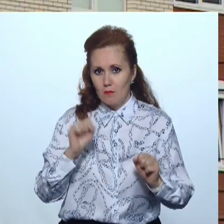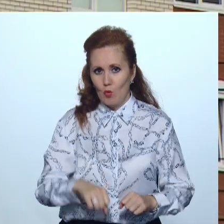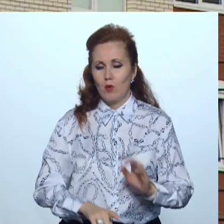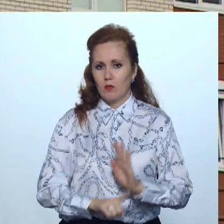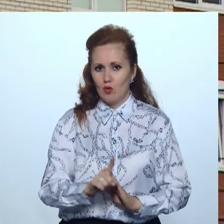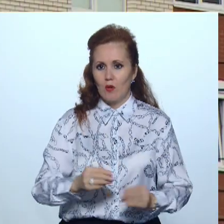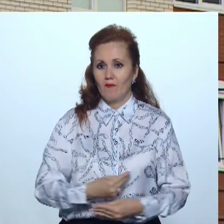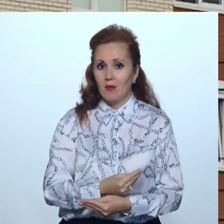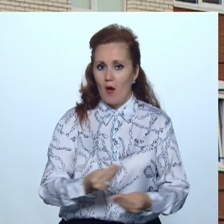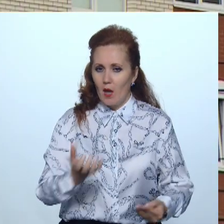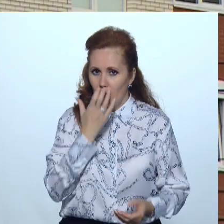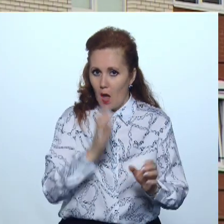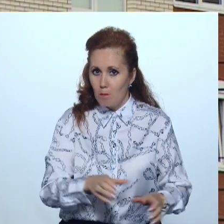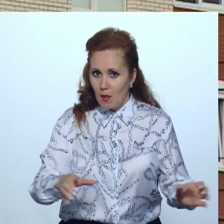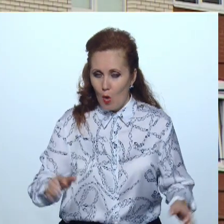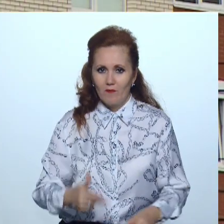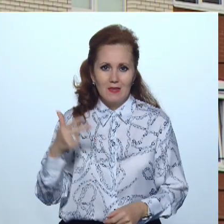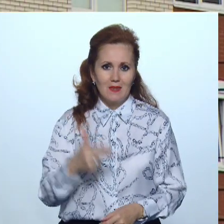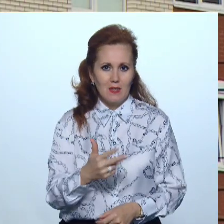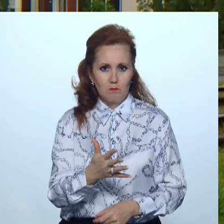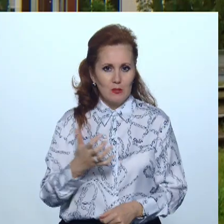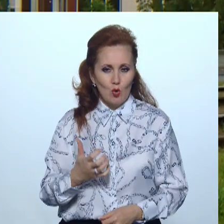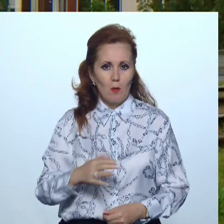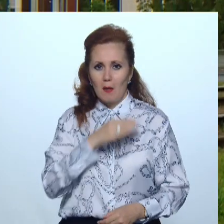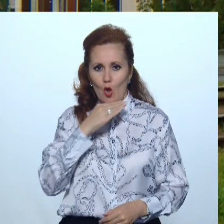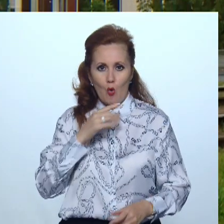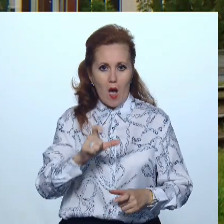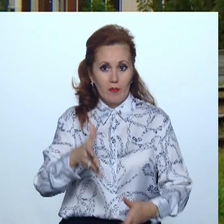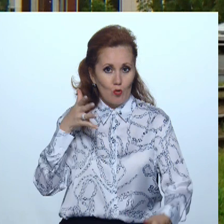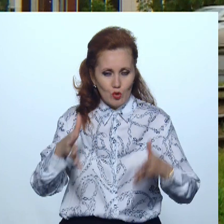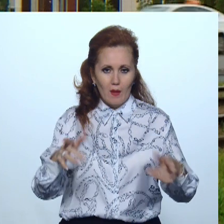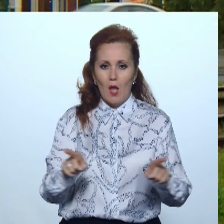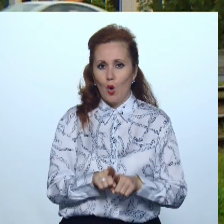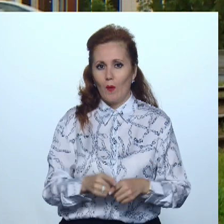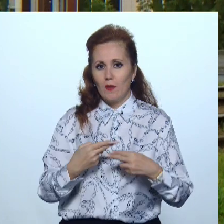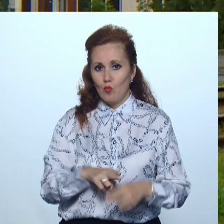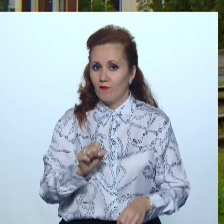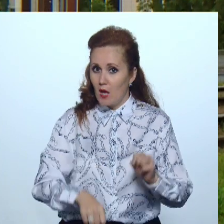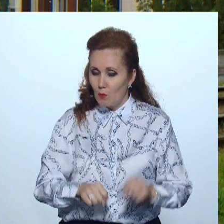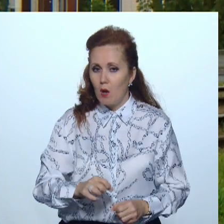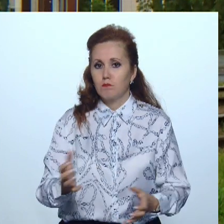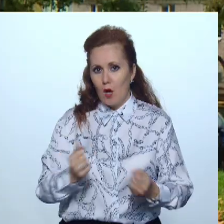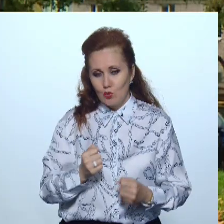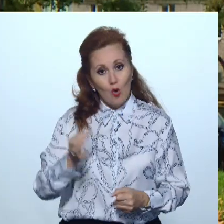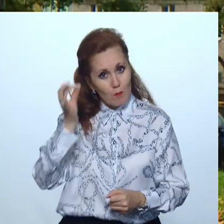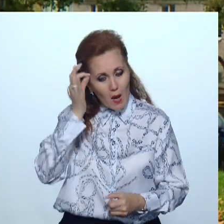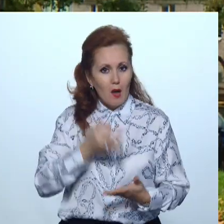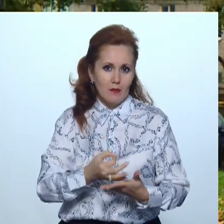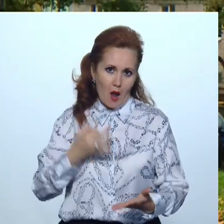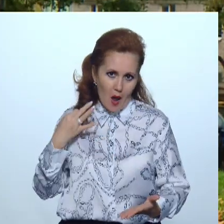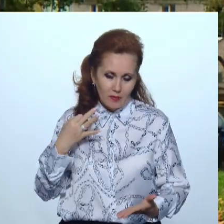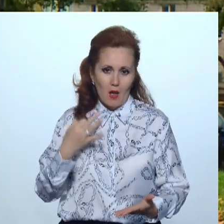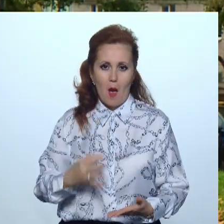подавать ресурс. 3500 ижевских многоэтажек такую техническую возможность получат. Однако нужно помнить, раннее